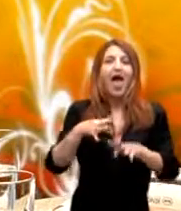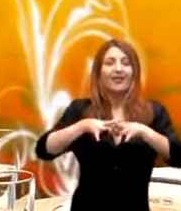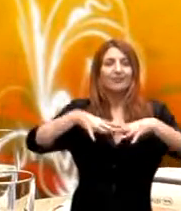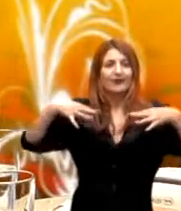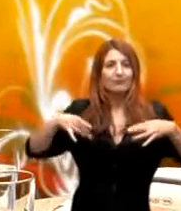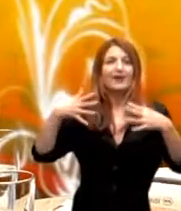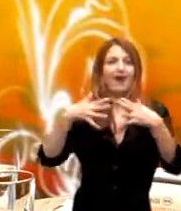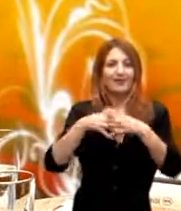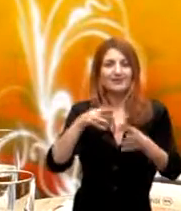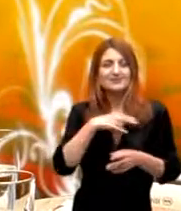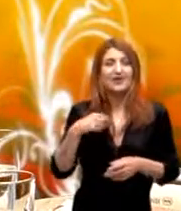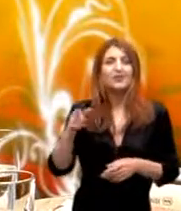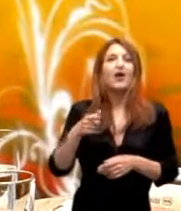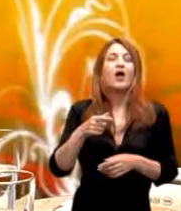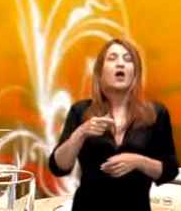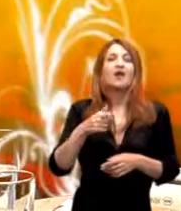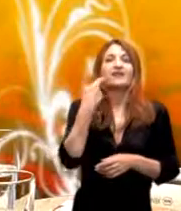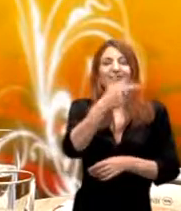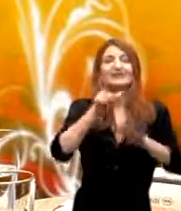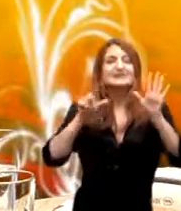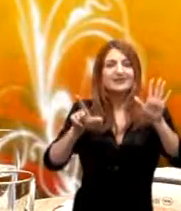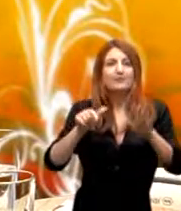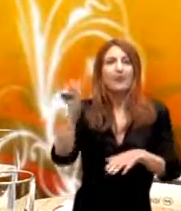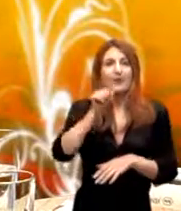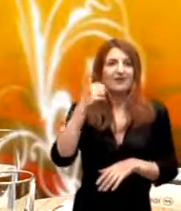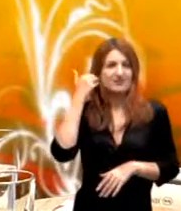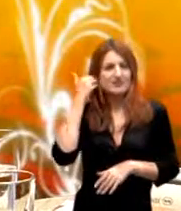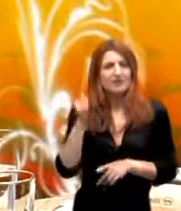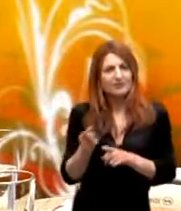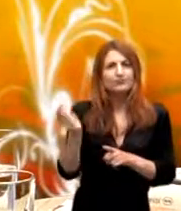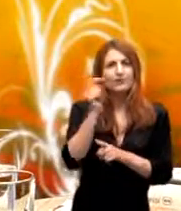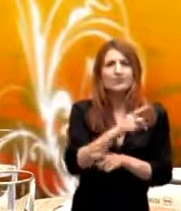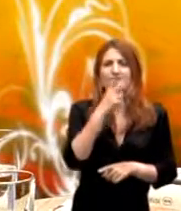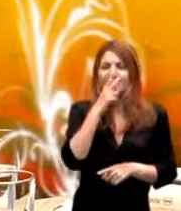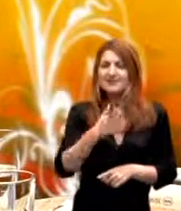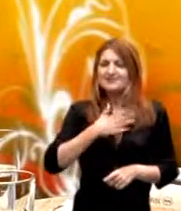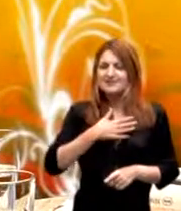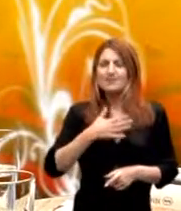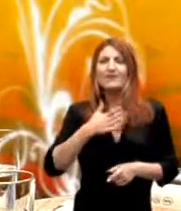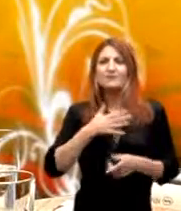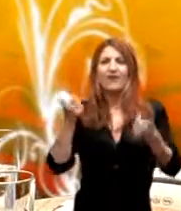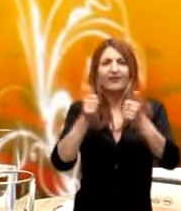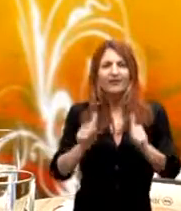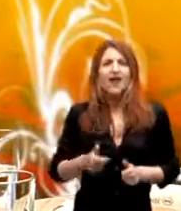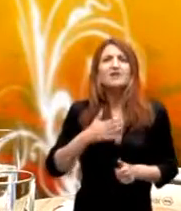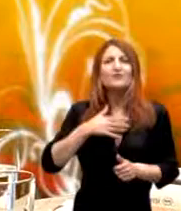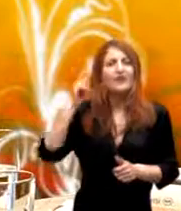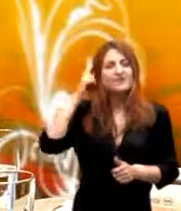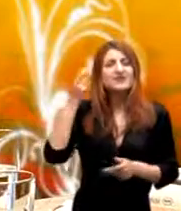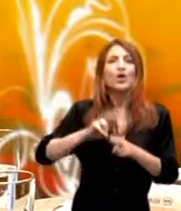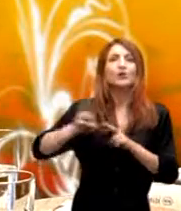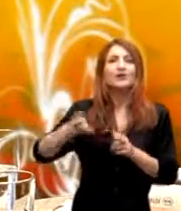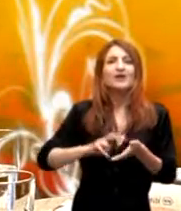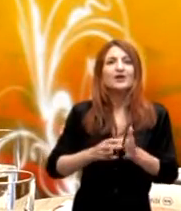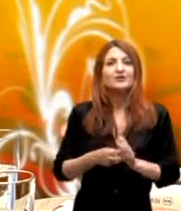tribini 27. u 13 sati. Dođite, doživite sebe, svoje tijelo, svoje misli na jedan drugi način.